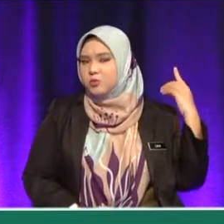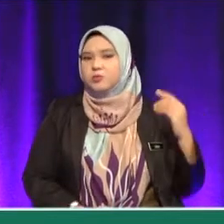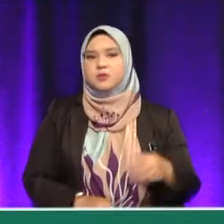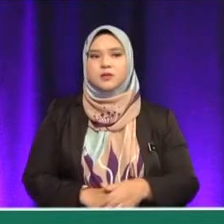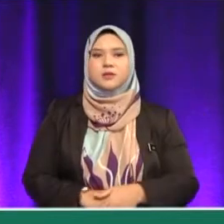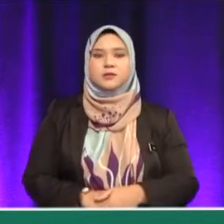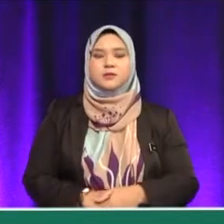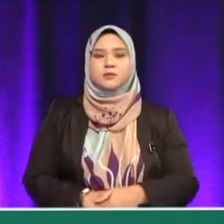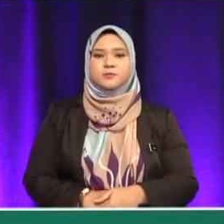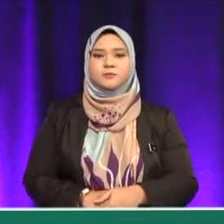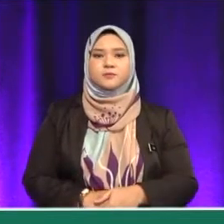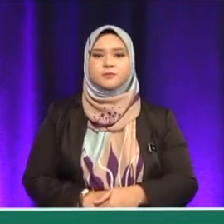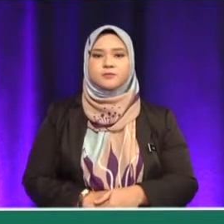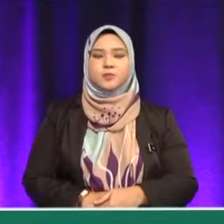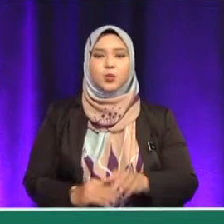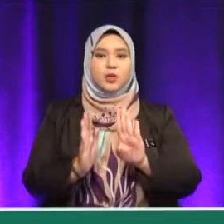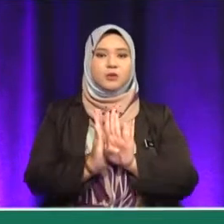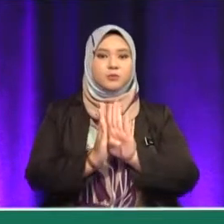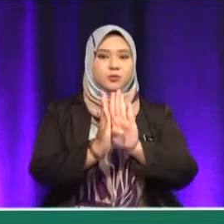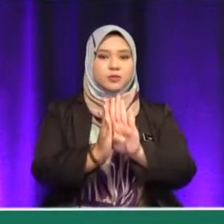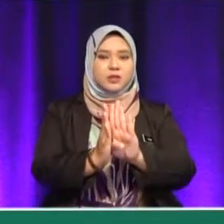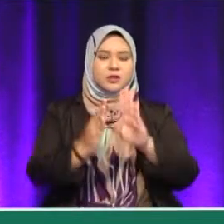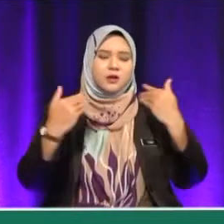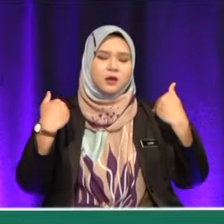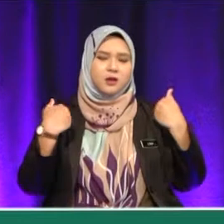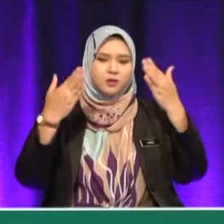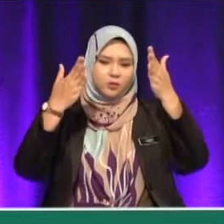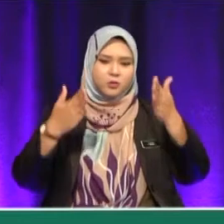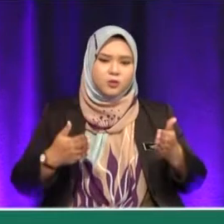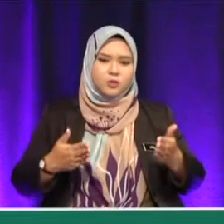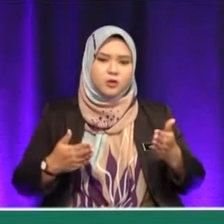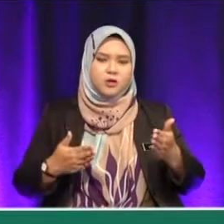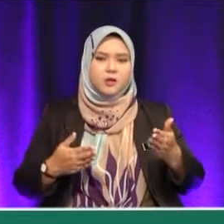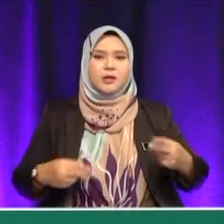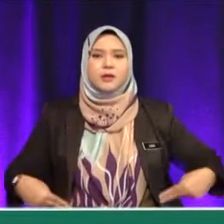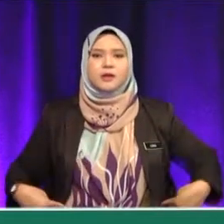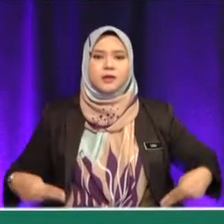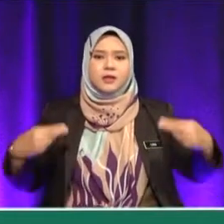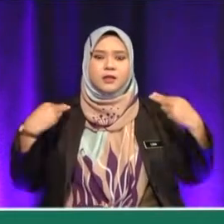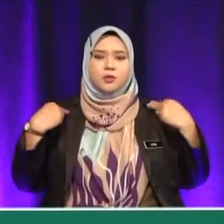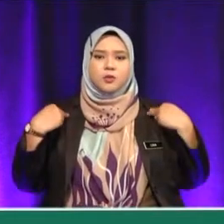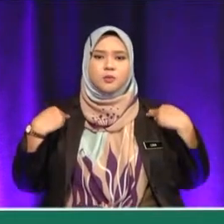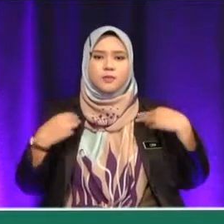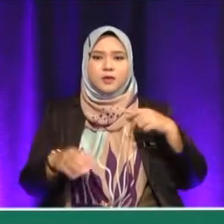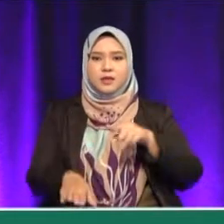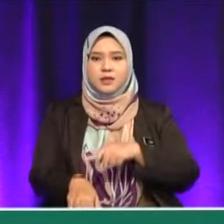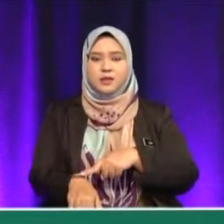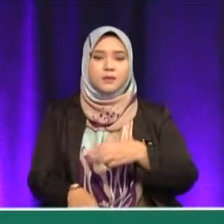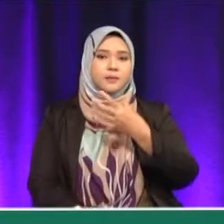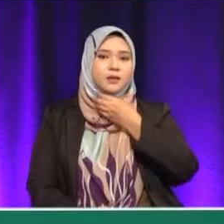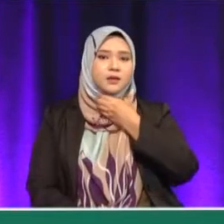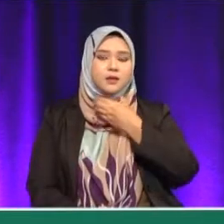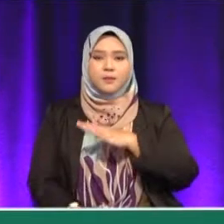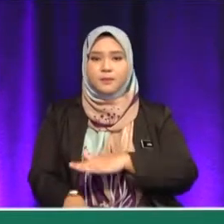paleolitik dan neoliti jadi dalam kajian tembika ala batu Sisi makanan